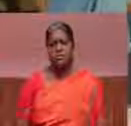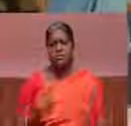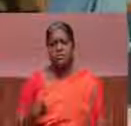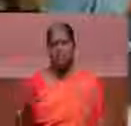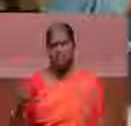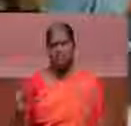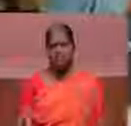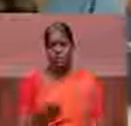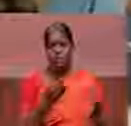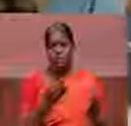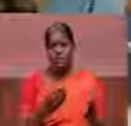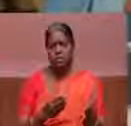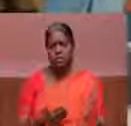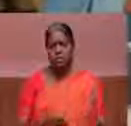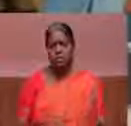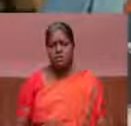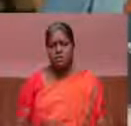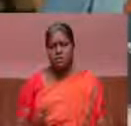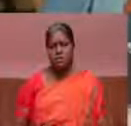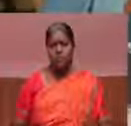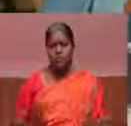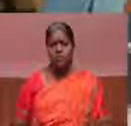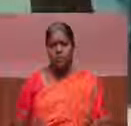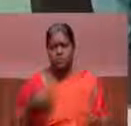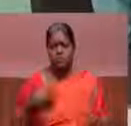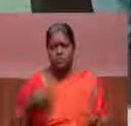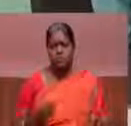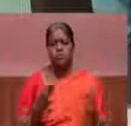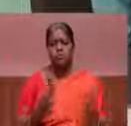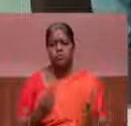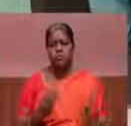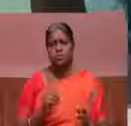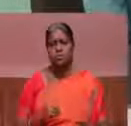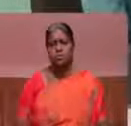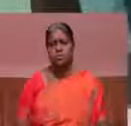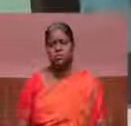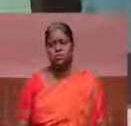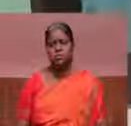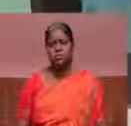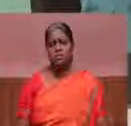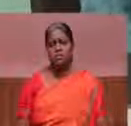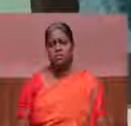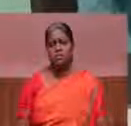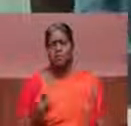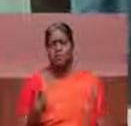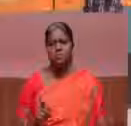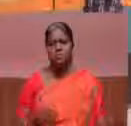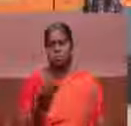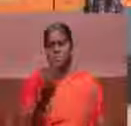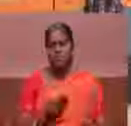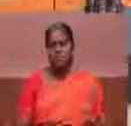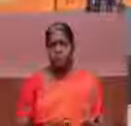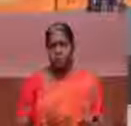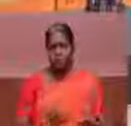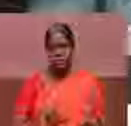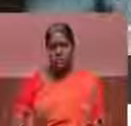நீங்கள் இவர் கூட போறீங்களா? வீல்சேர் கூட நான் போய்தான் ஆகணும். ஓஹோ, அப்போ நீங்கள் ஒரு டிக்ளரேஷன் சைன் பண்ணணும்.